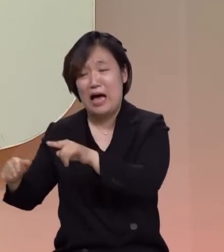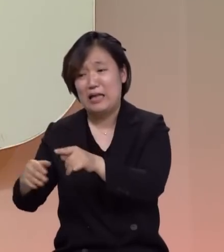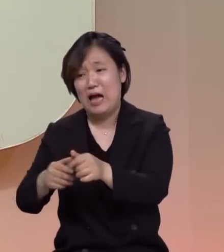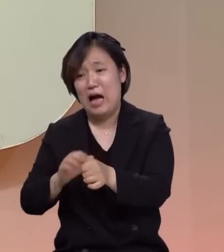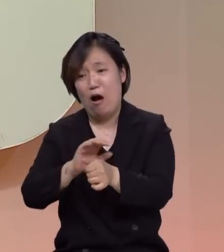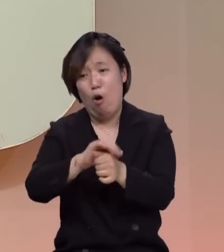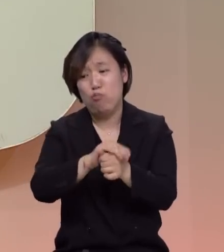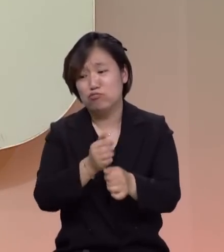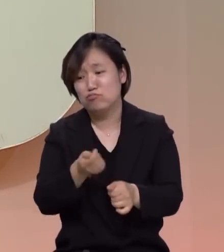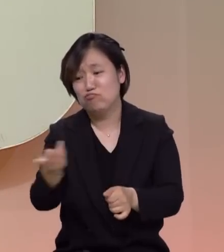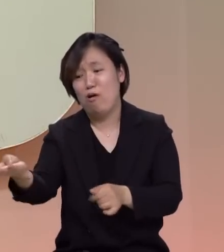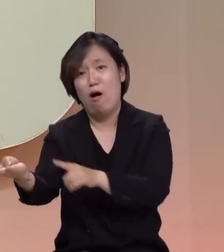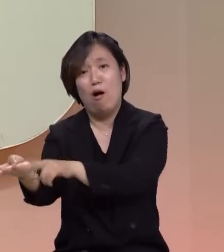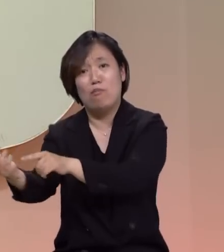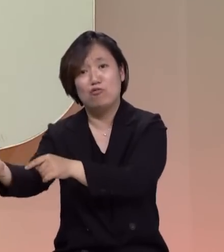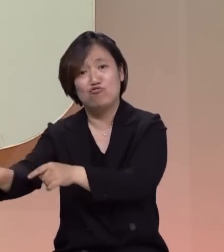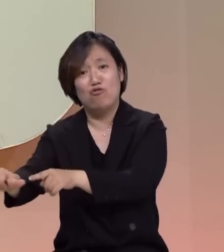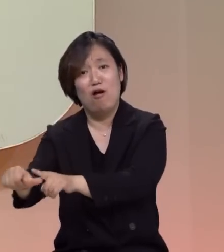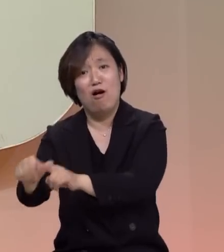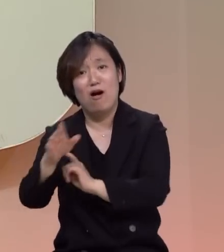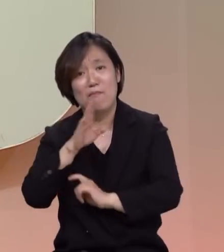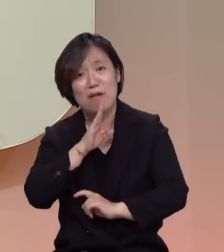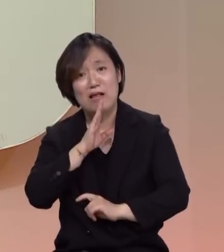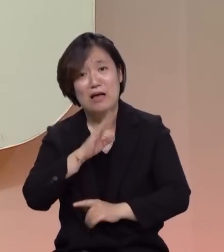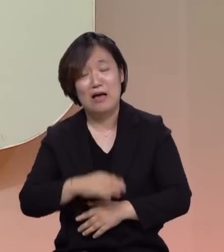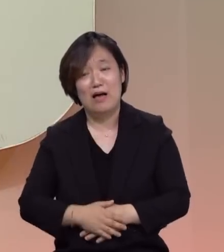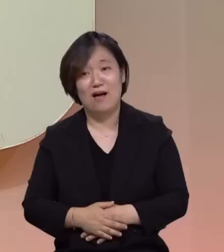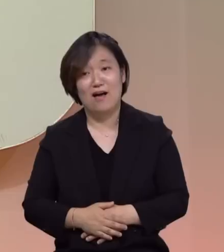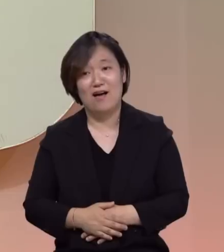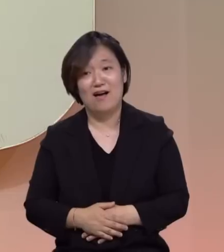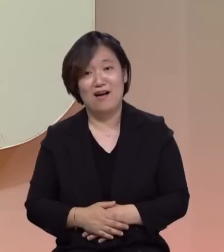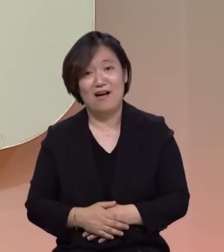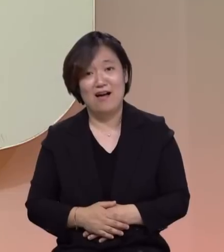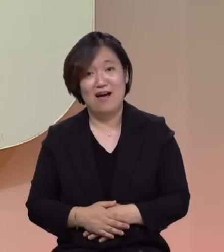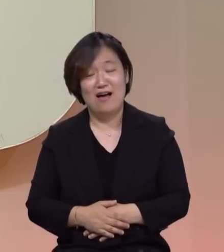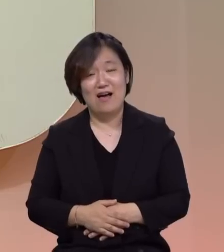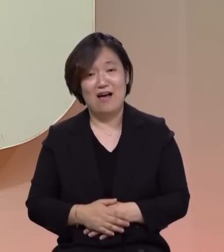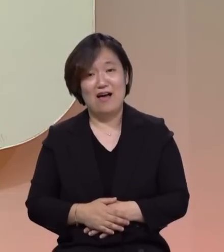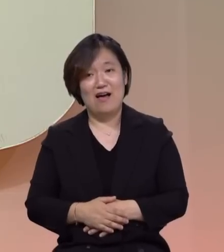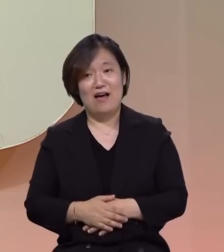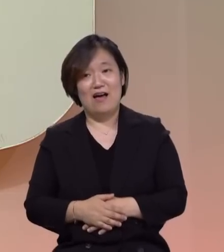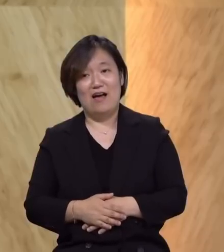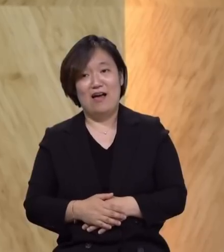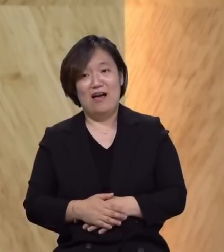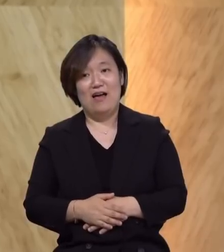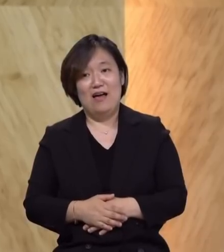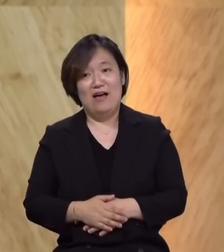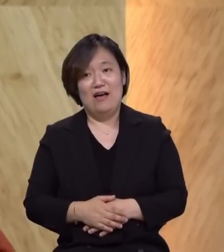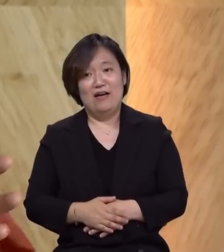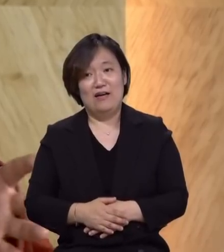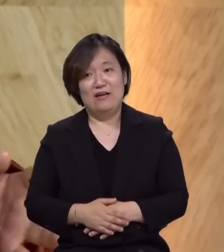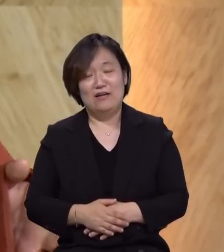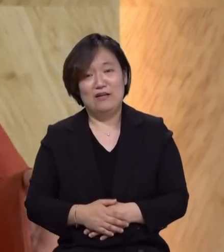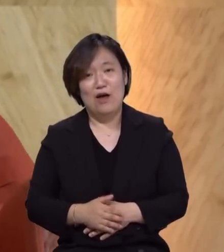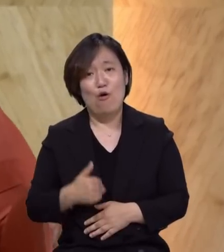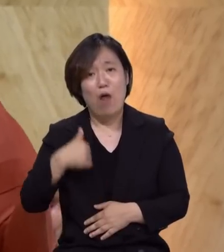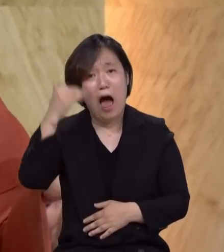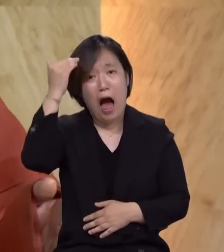방생을 해버린다거나 그리고 또 방생을 해서 복을 짓겠다 해놓고 우리나라에서